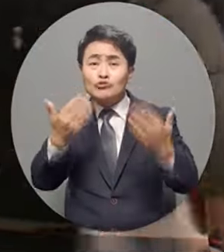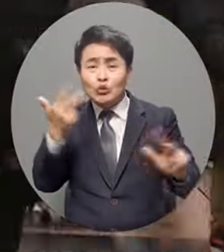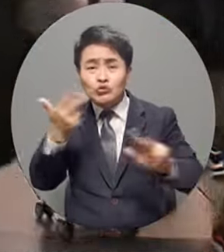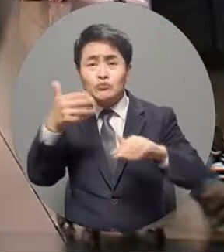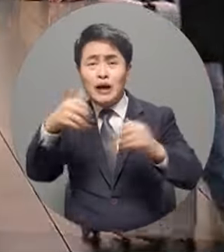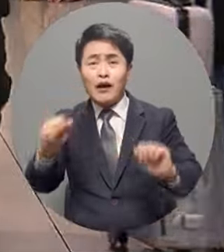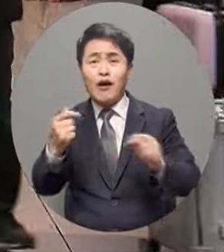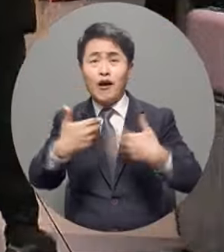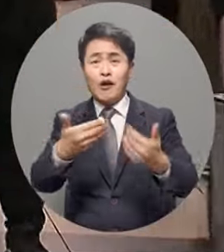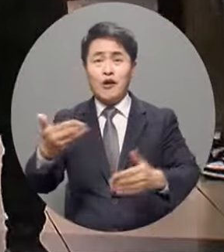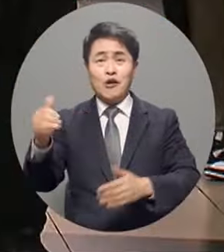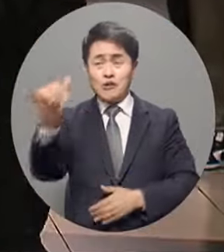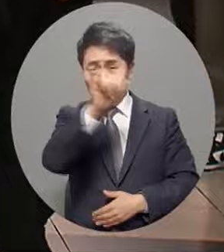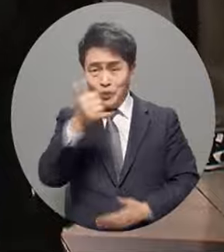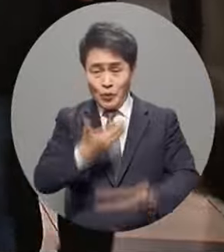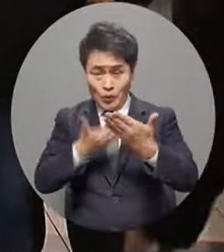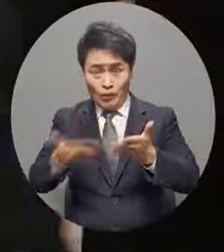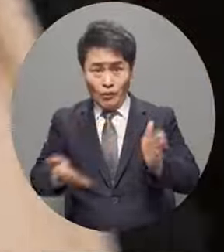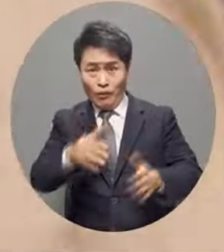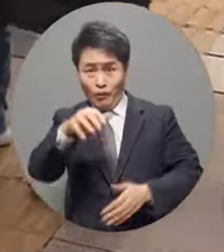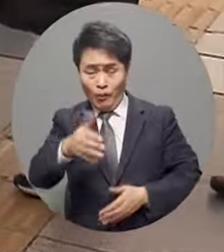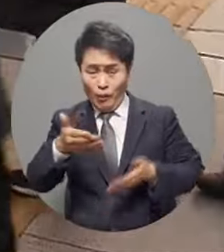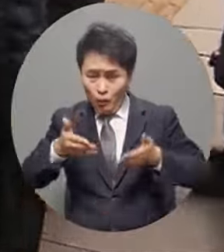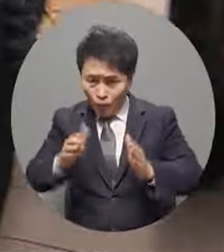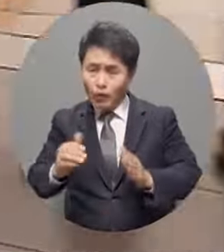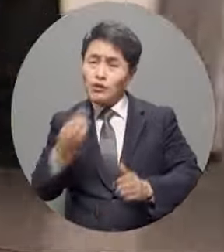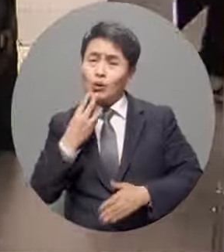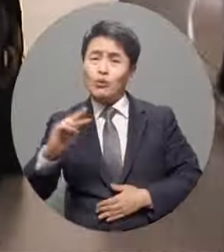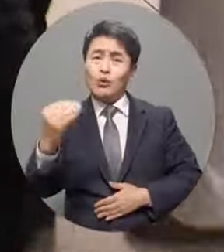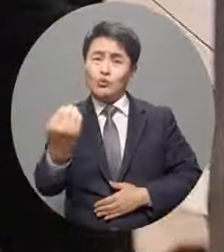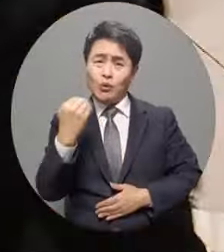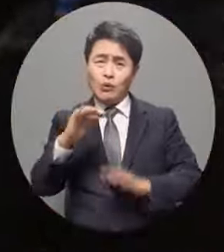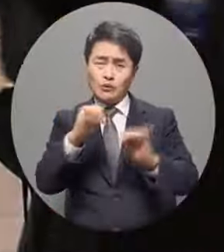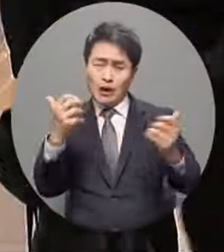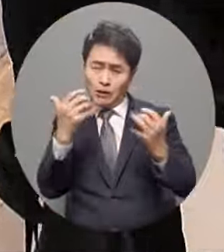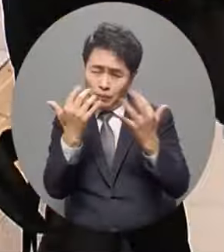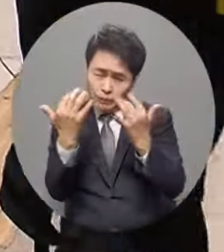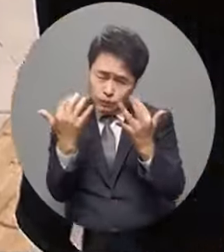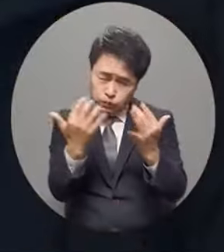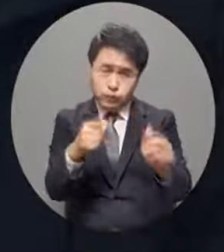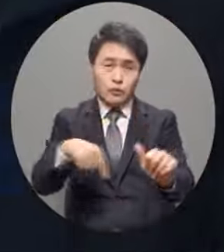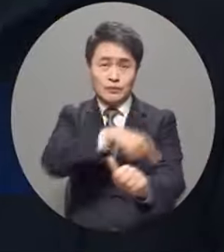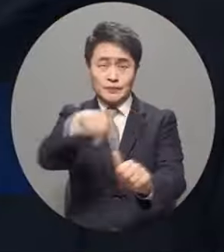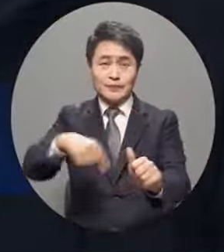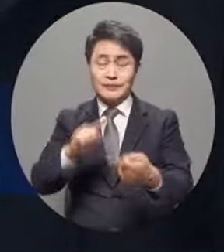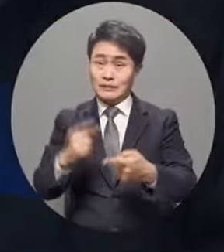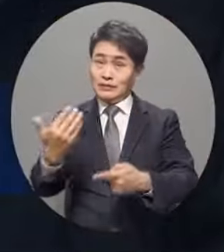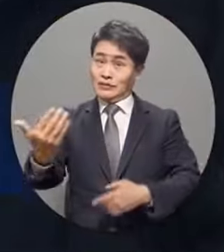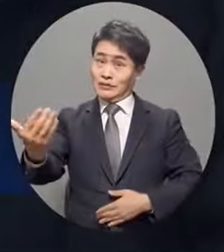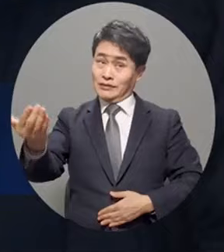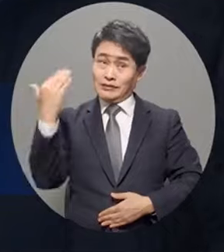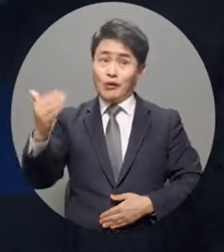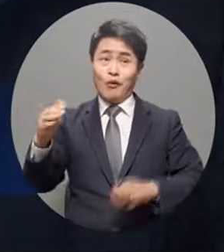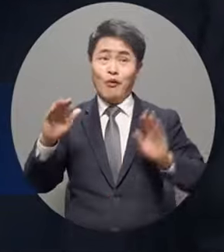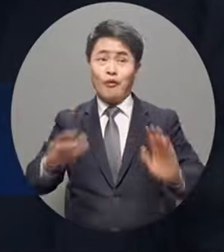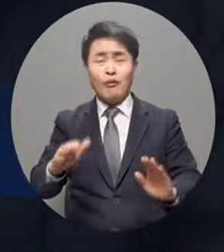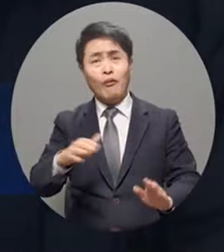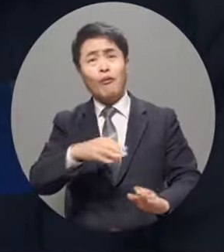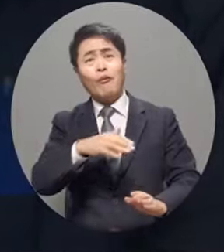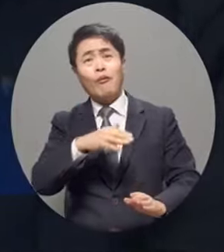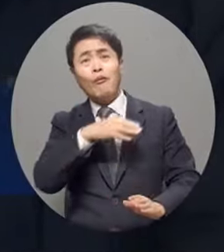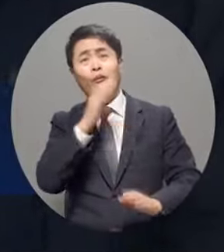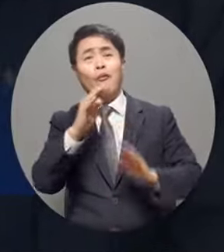전국의 고속버스 터미널은 고향으로 가고 서울로 돌아오는 사람들로 북적였습니다. 그전에는 어른들이 한